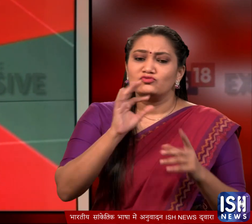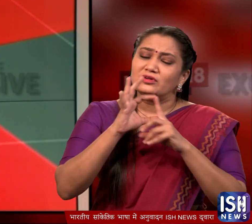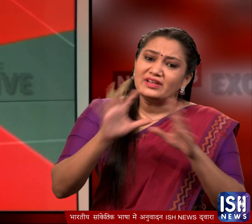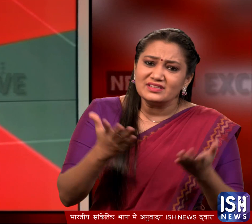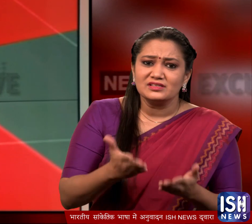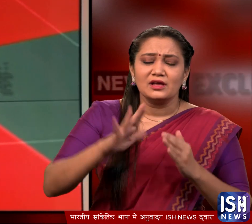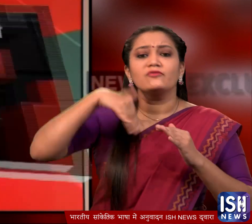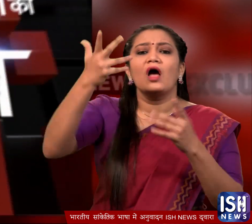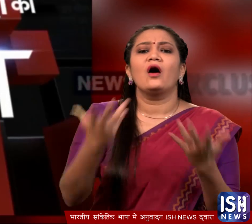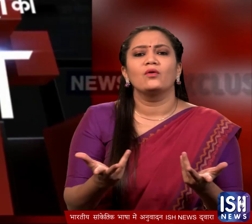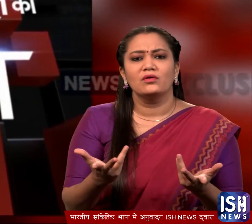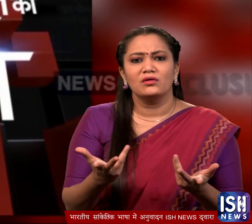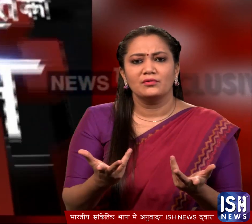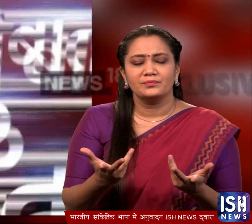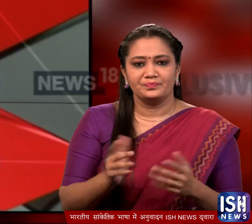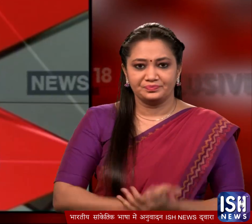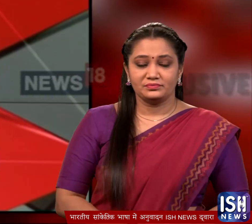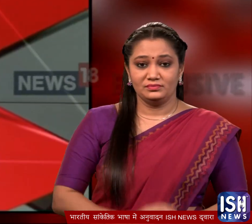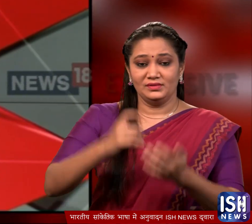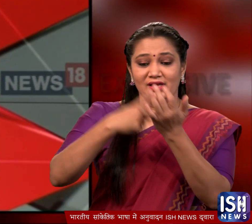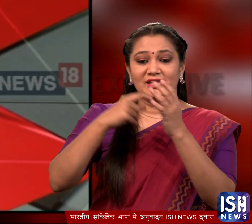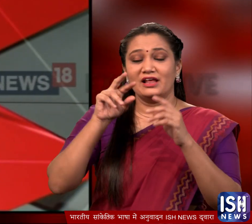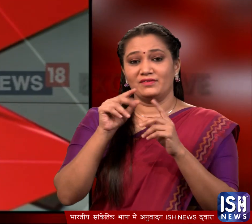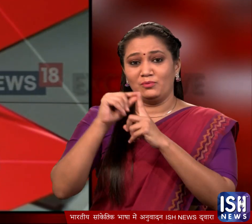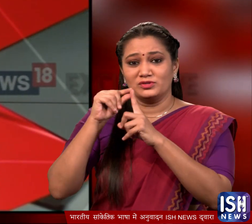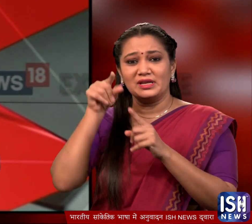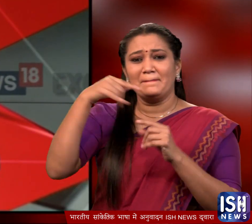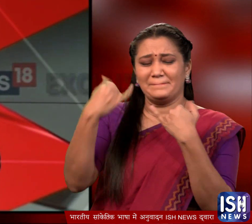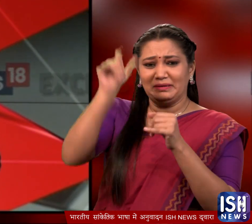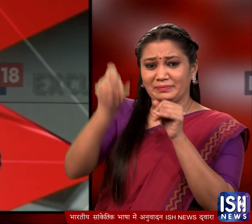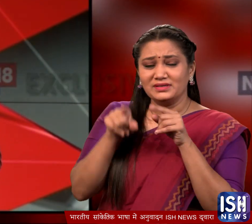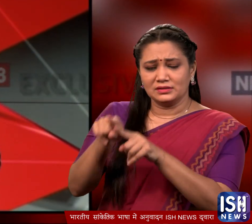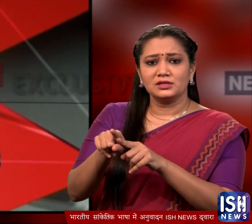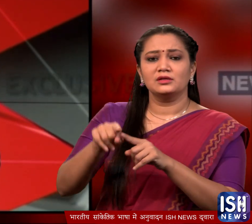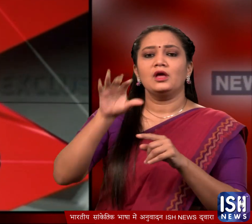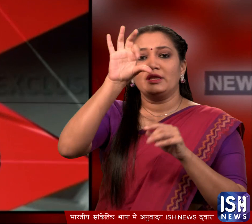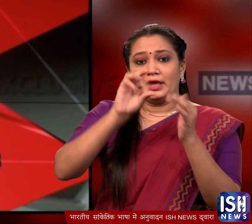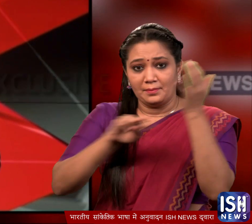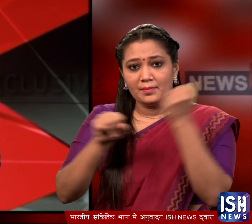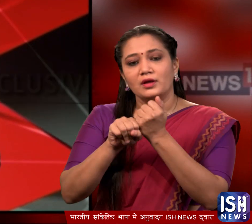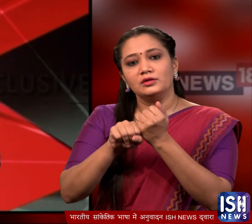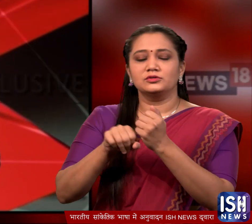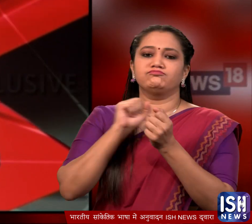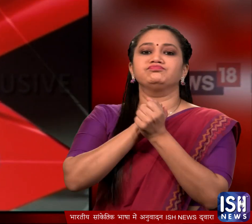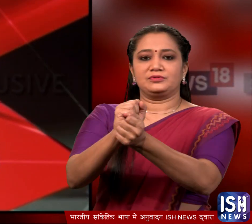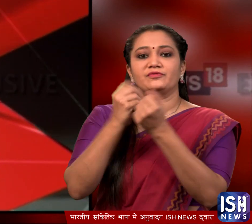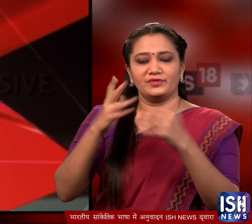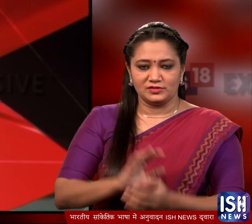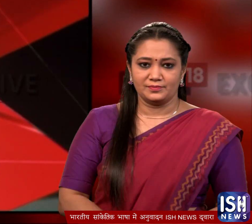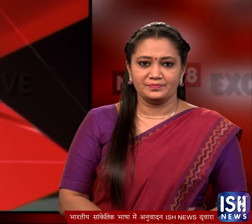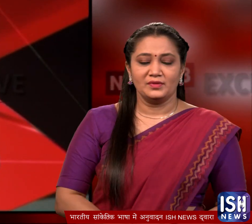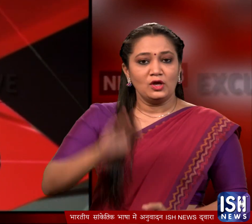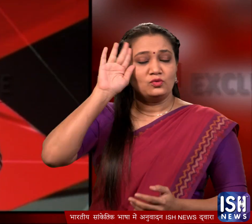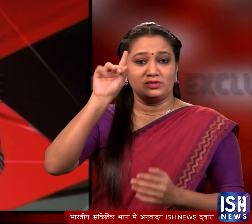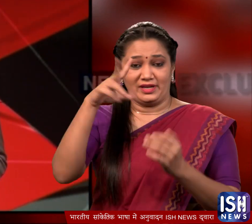हाथ से भला हमारा पीछा कहां छोड़ने वाले। गैंगस्टर रवि पुजारी को मुंबई की सेशंस कोर्ट ने 9 मार्च तक के लिए पुलिस हिरासत में भेज दिया। न्यूज़ 18